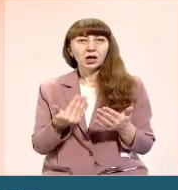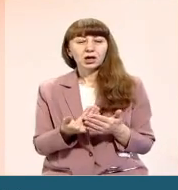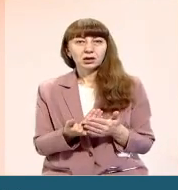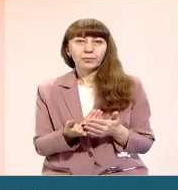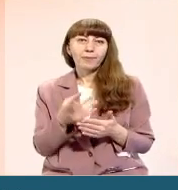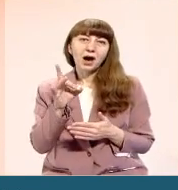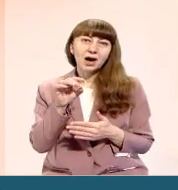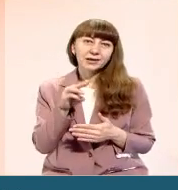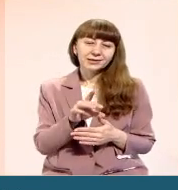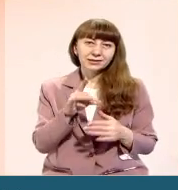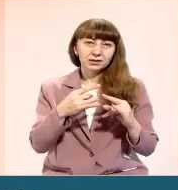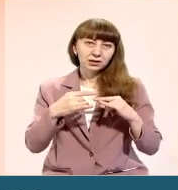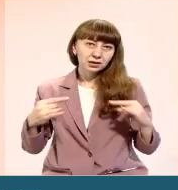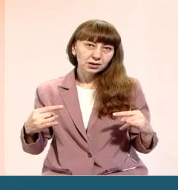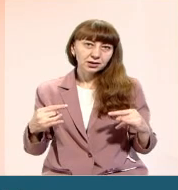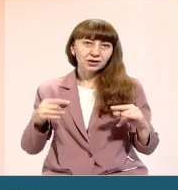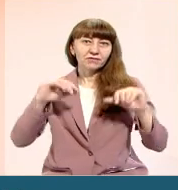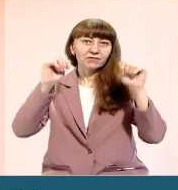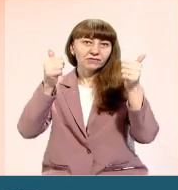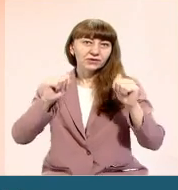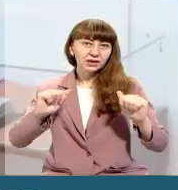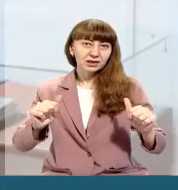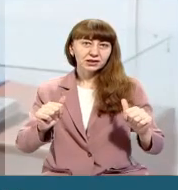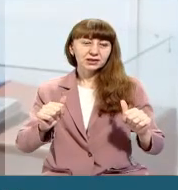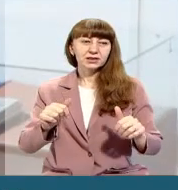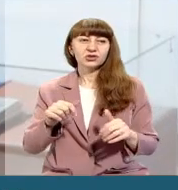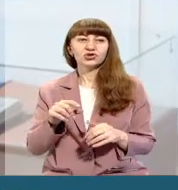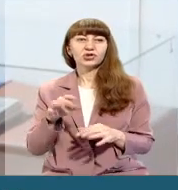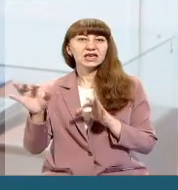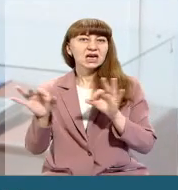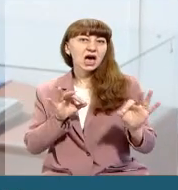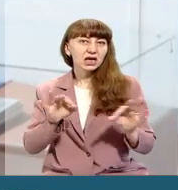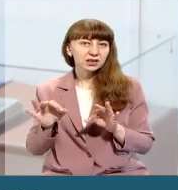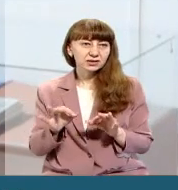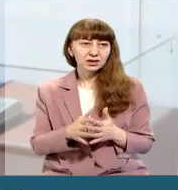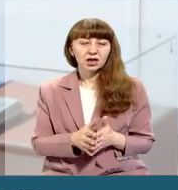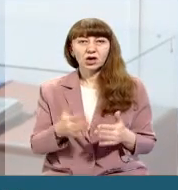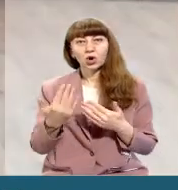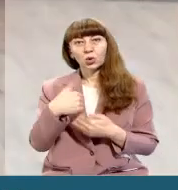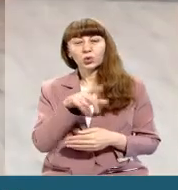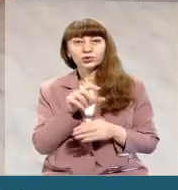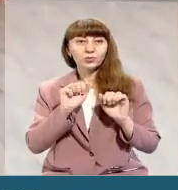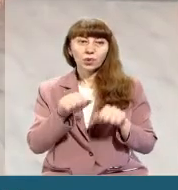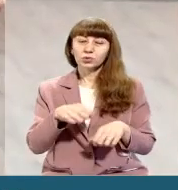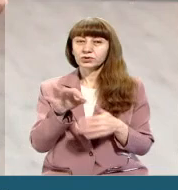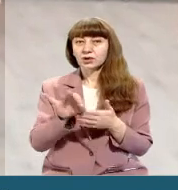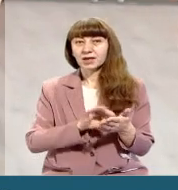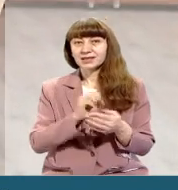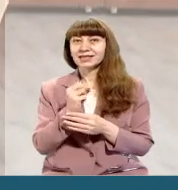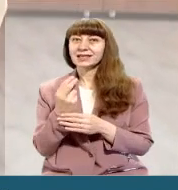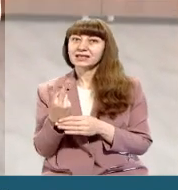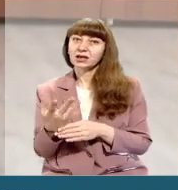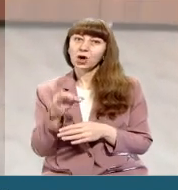парты вывески там физические карты гости учебного заведения могут посетить сразу несколько